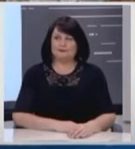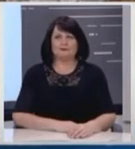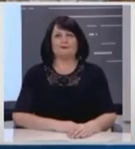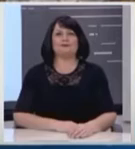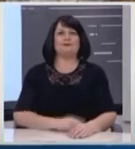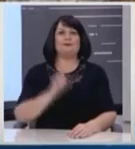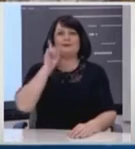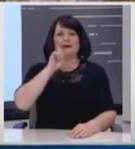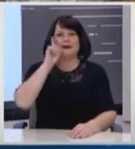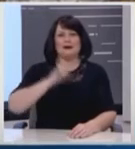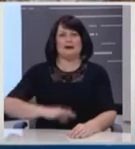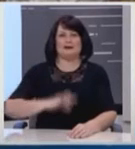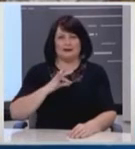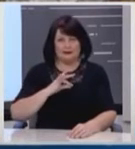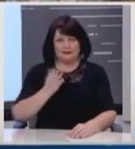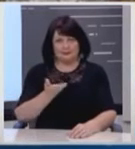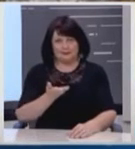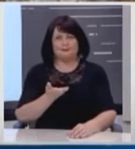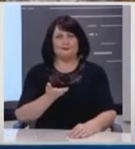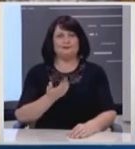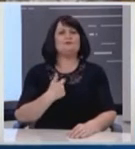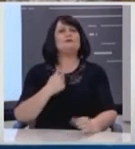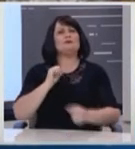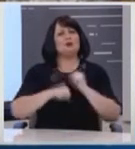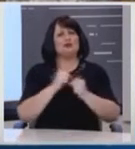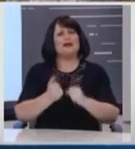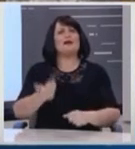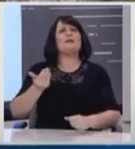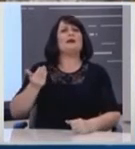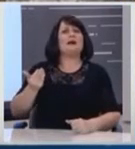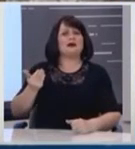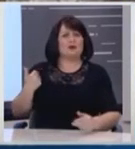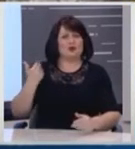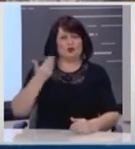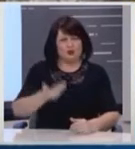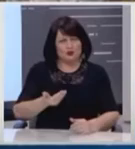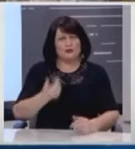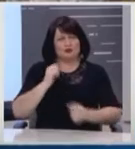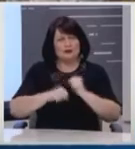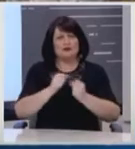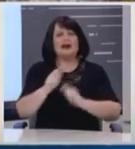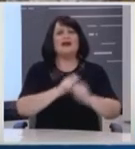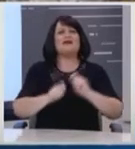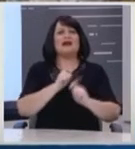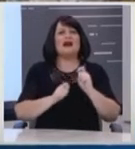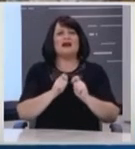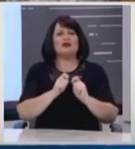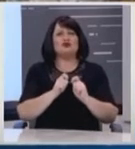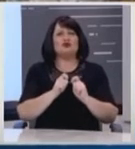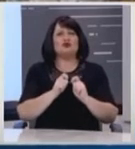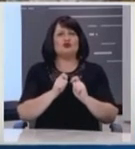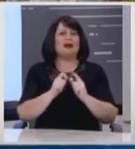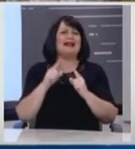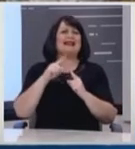Κυρίες και κύριοι, παρά την προσπάθεια όλο το προηγούμενο διάστημα διαμόρφωσης ενός τεχνητού